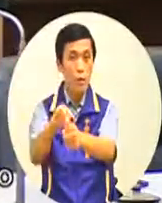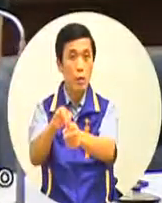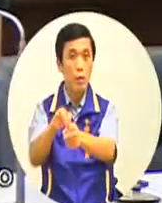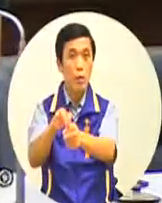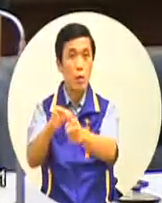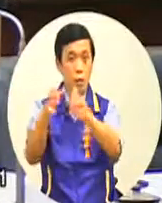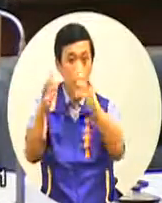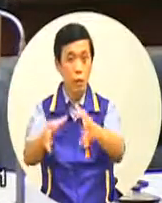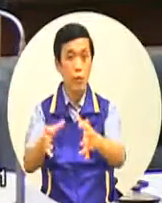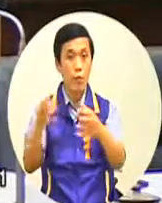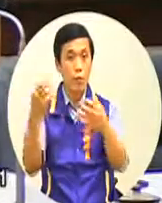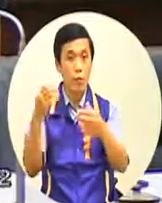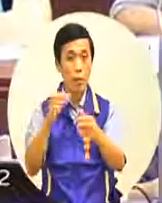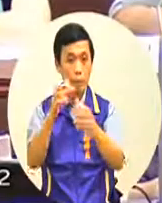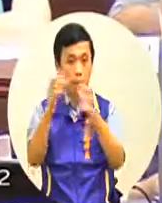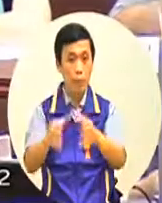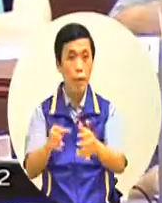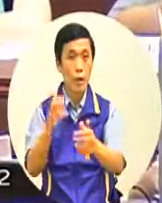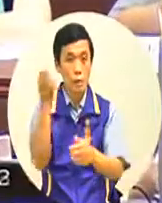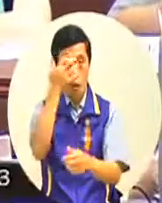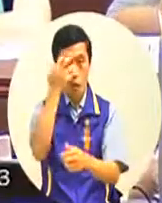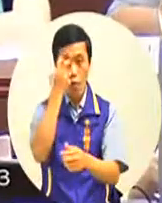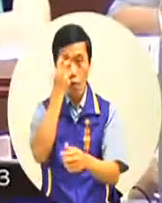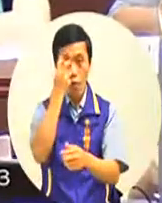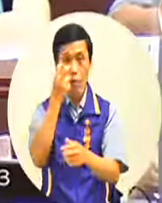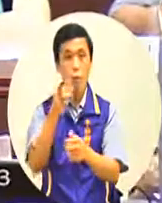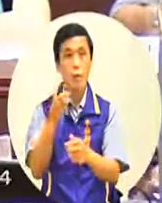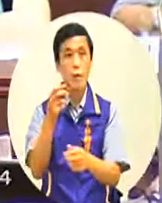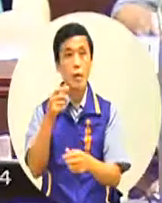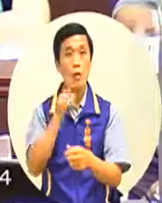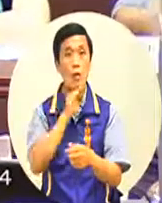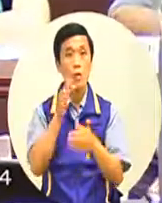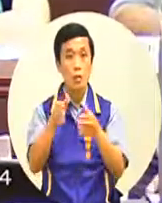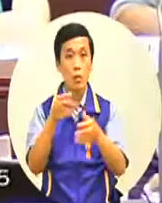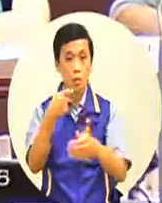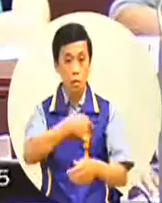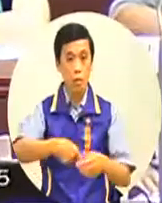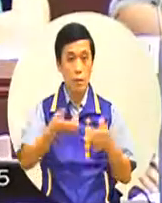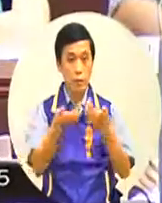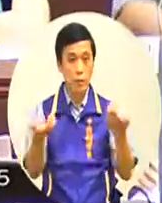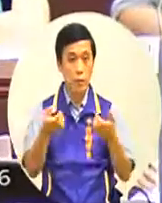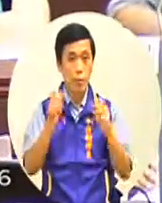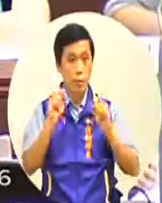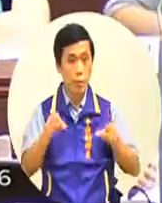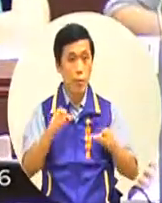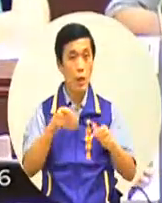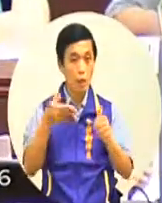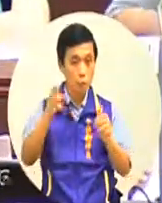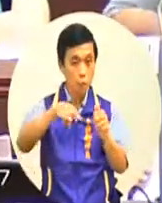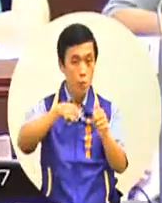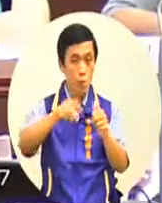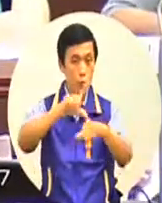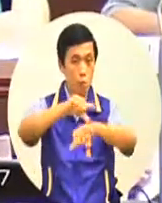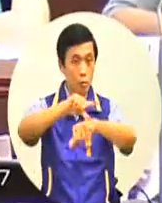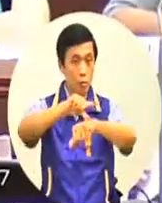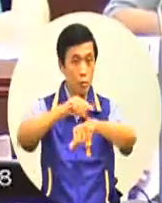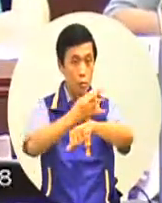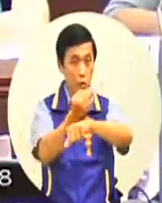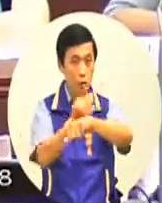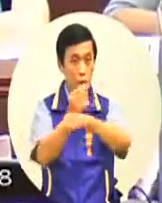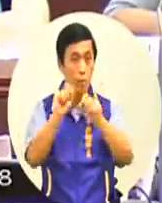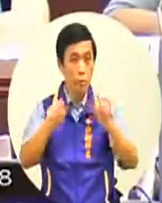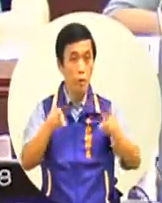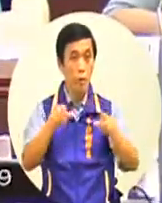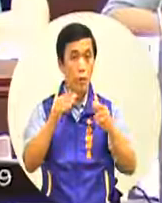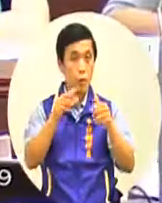是他有不同的身份，他就要求不同的时数，他要训练的内容就不一样啊，资格